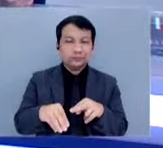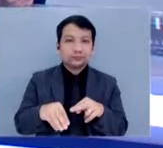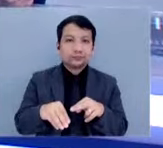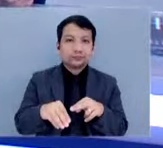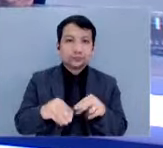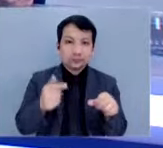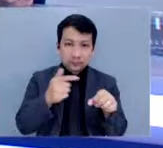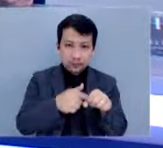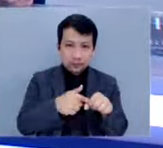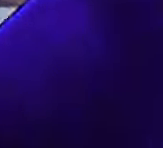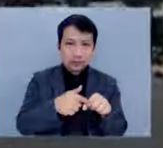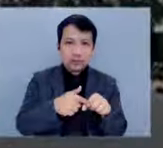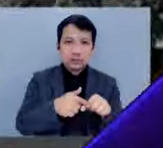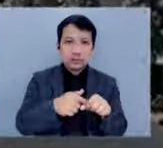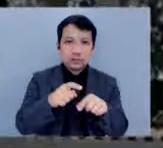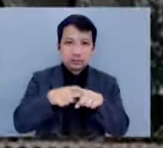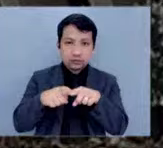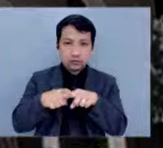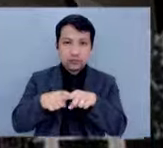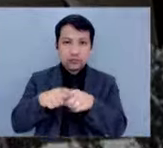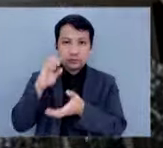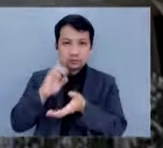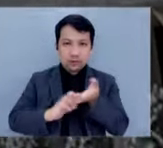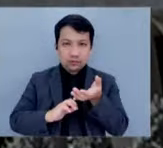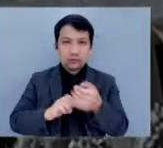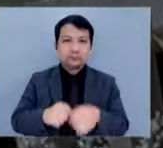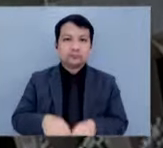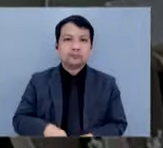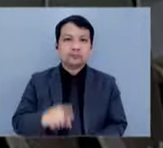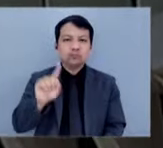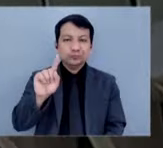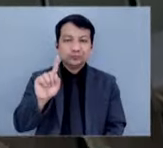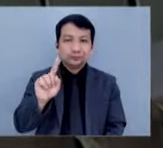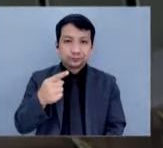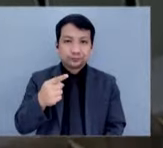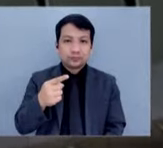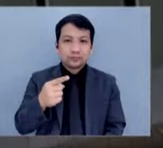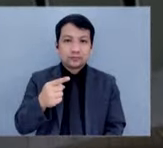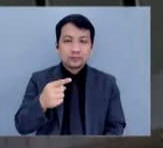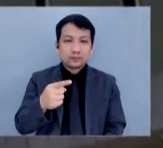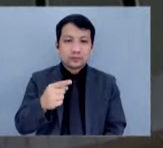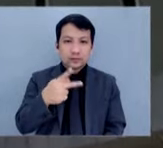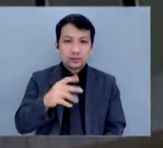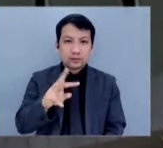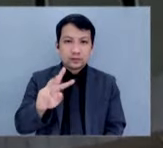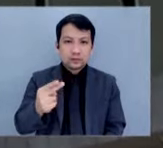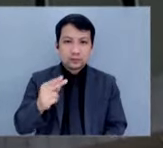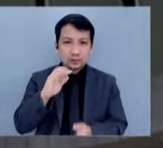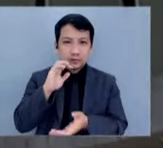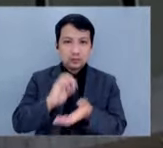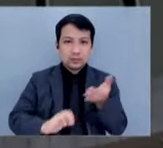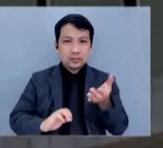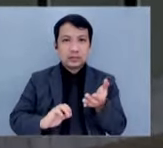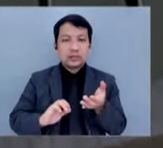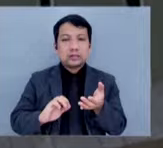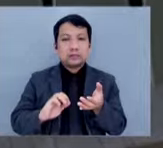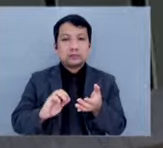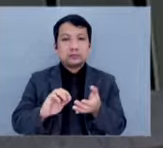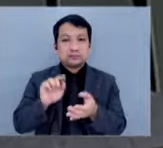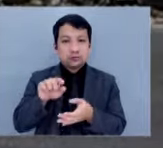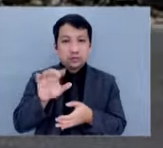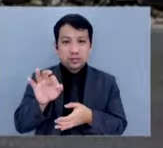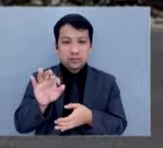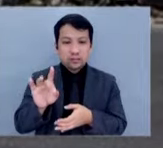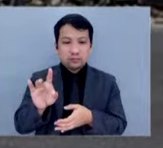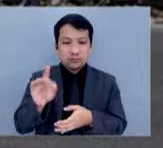sa kuryente. Ayon sa Meralco, halos piso ang tapya sa kada kilowatt hour na konsumo sa kuryente. Katumbas po yan ang